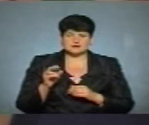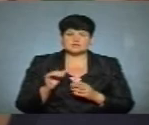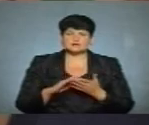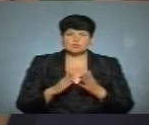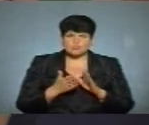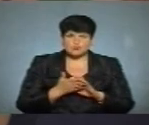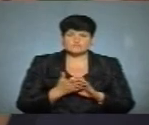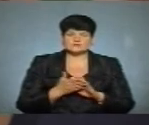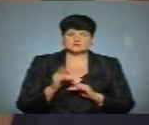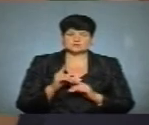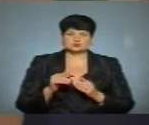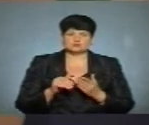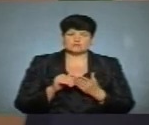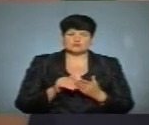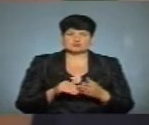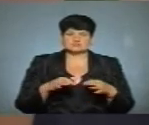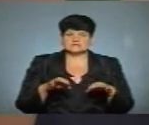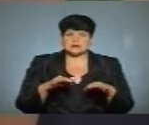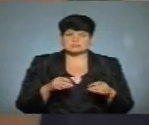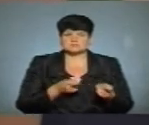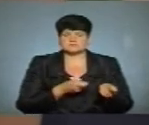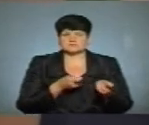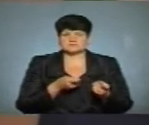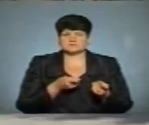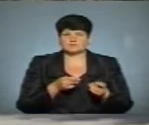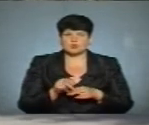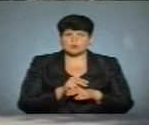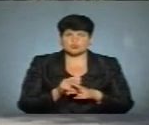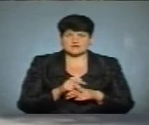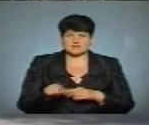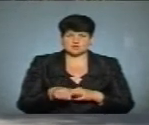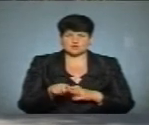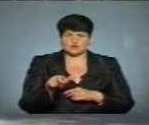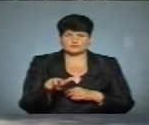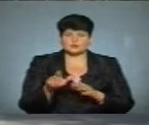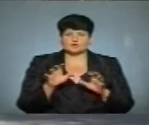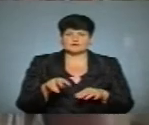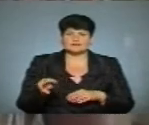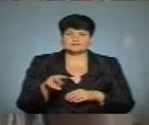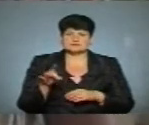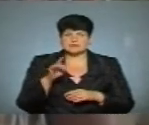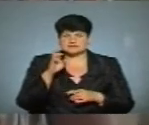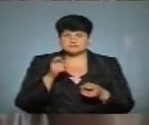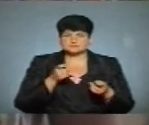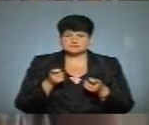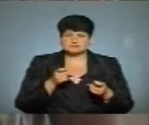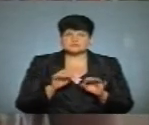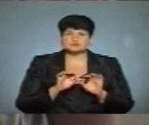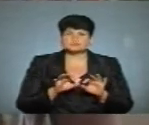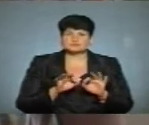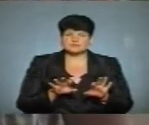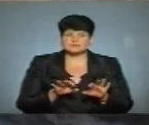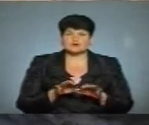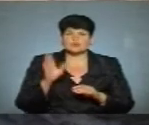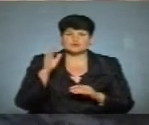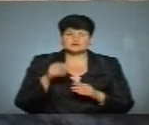допоможе транспортом завести і поремонтувати дану дорогу. Голова Лановецької райдержадміністрації Василь Бадищук розповідає,